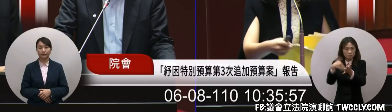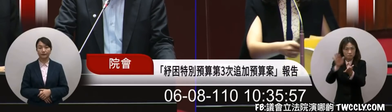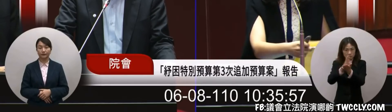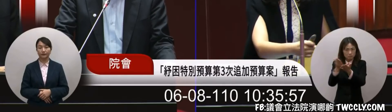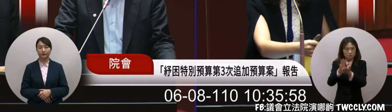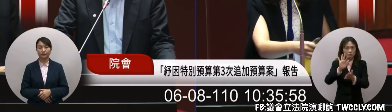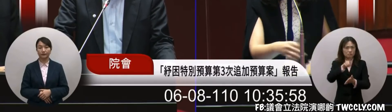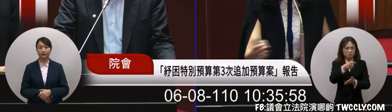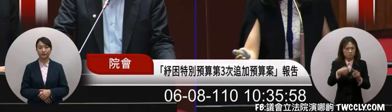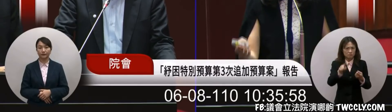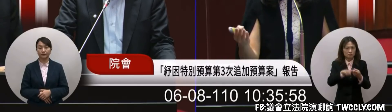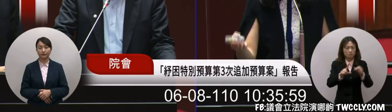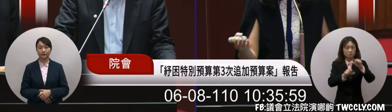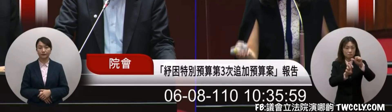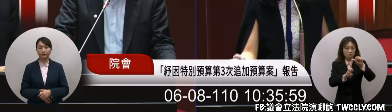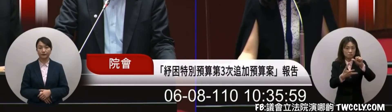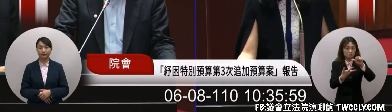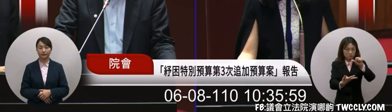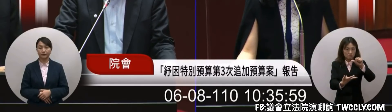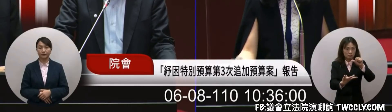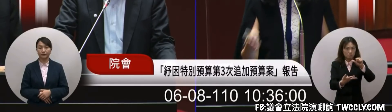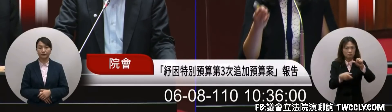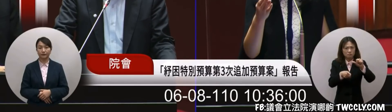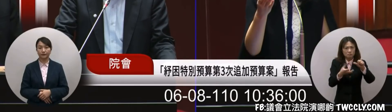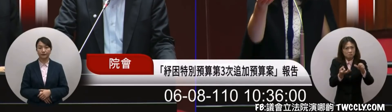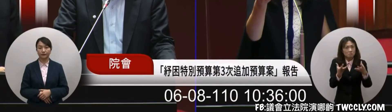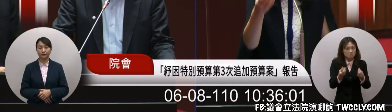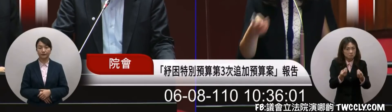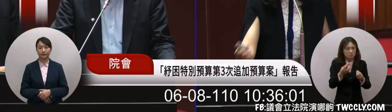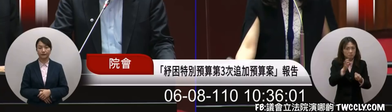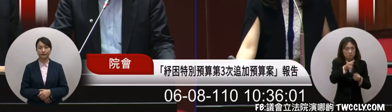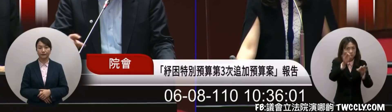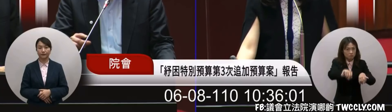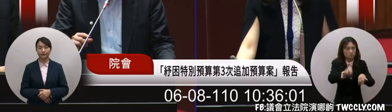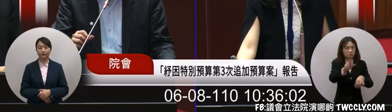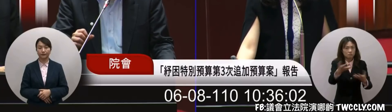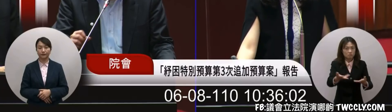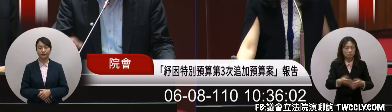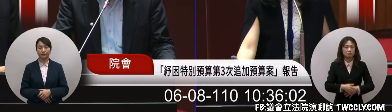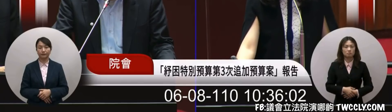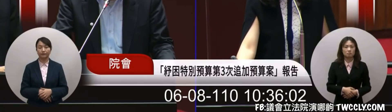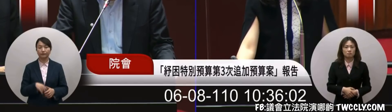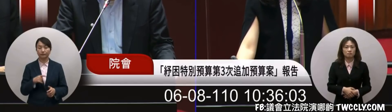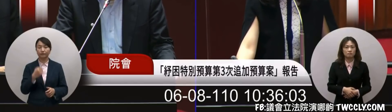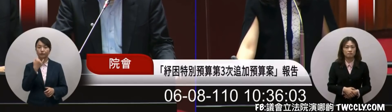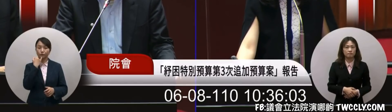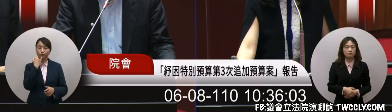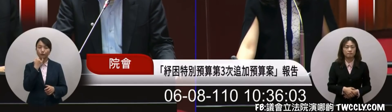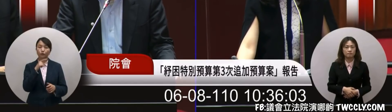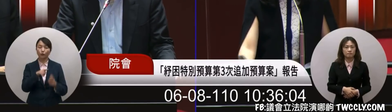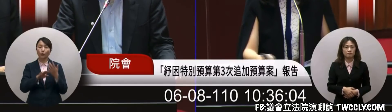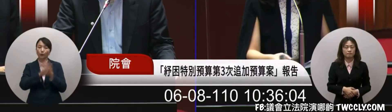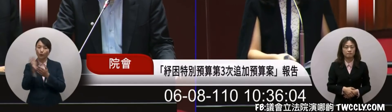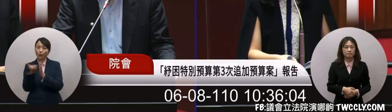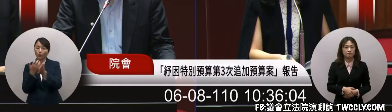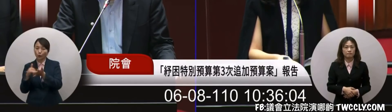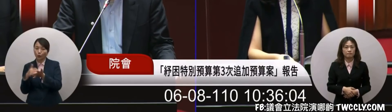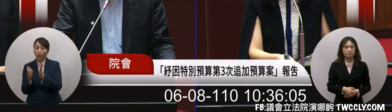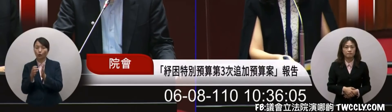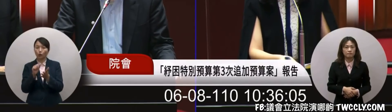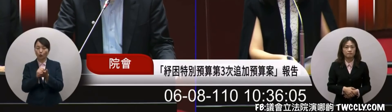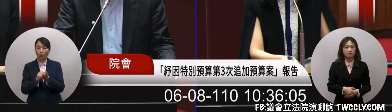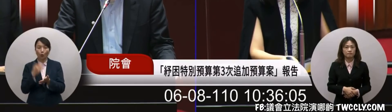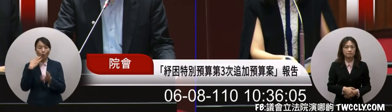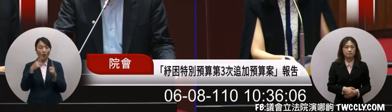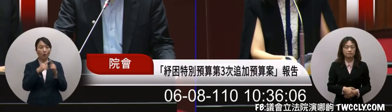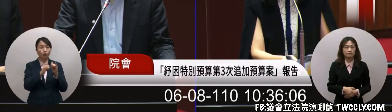去跟他们签约？5月28号你真的这么等不及吗？我不知道院长有没有对这件事情可以 简单，我们也可以编列其他预算，如果真的人